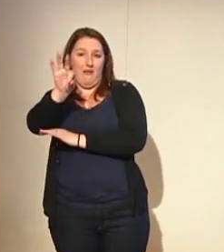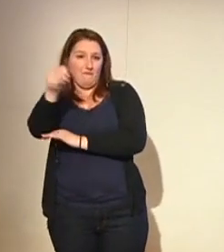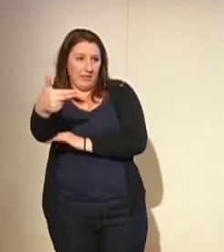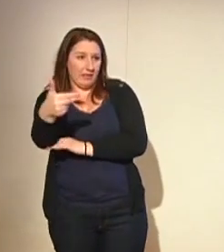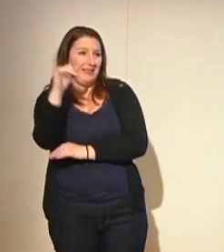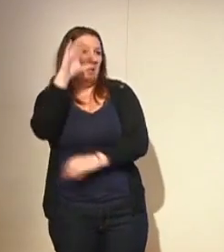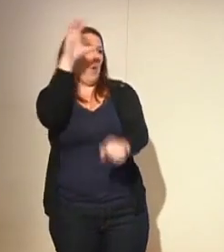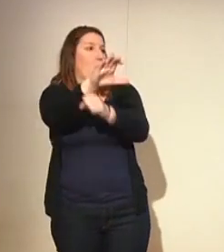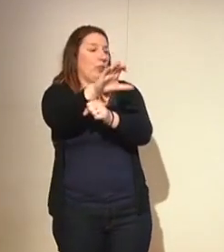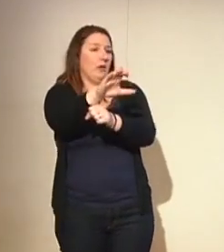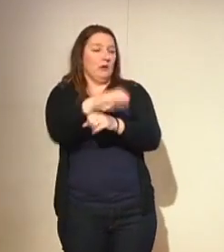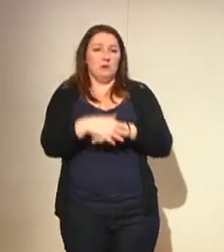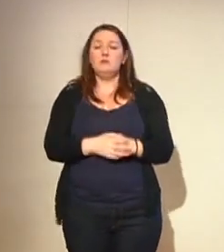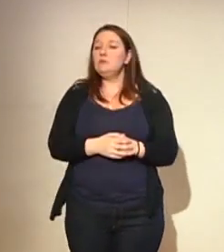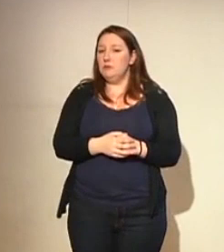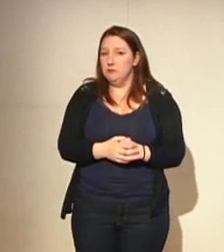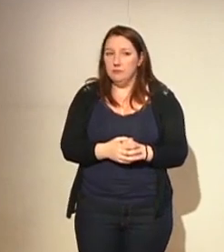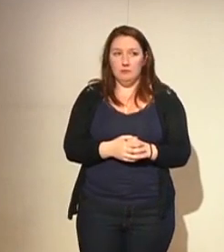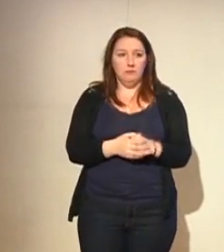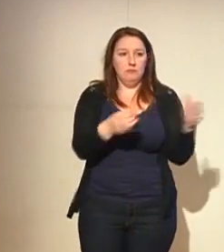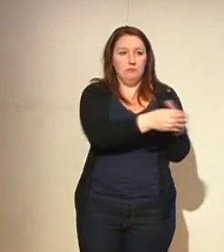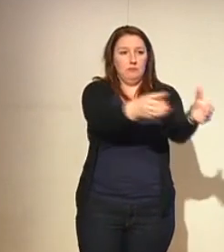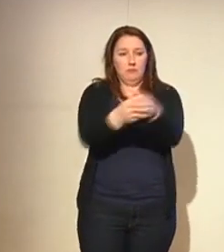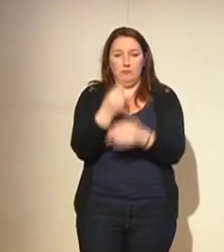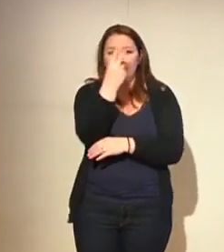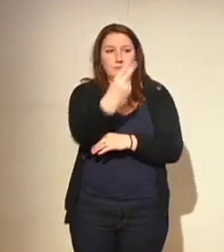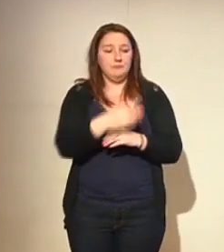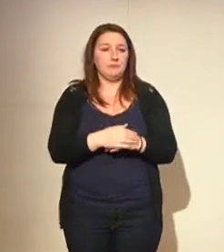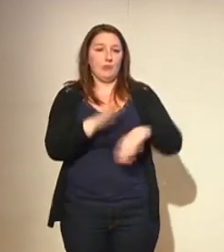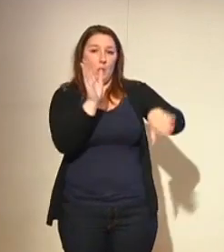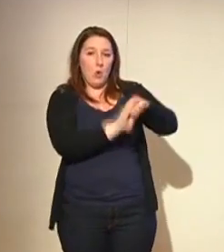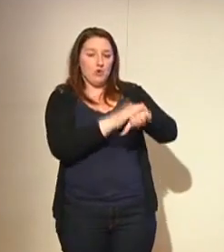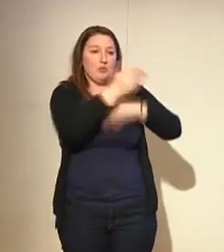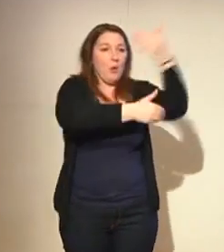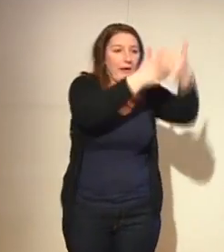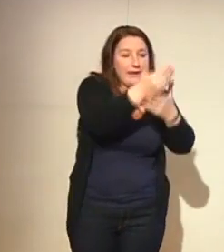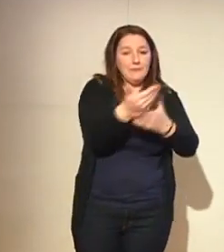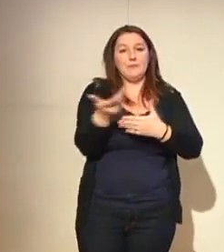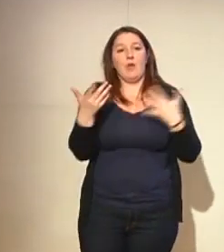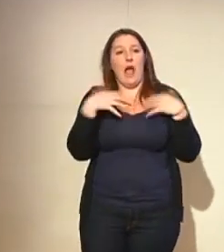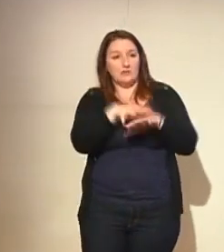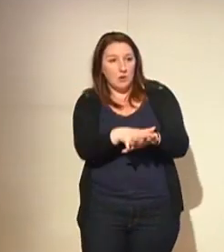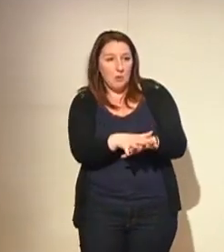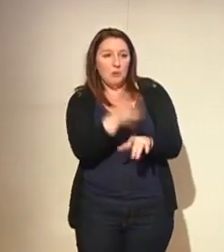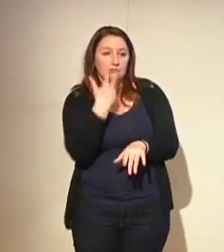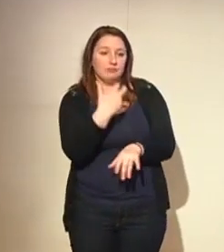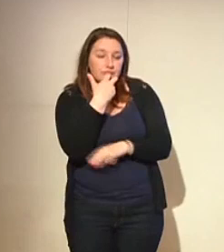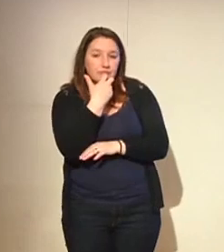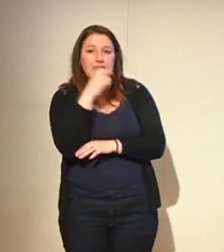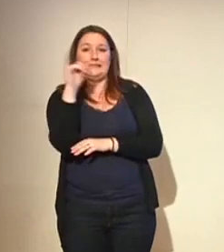est contre les deux groupes donc gauche et Progrès et rassemblement qui